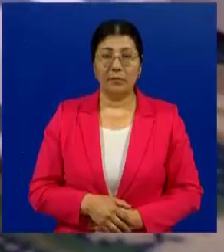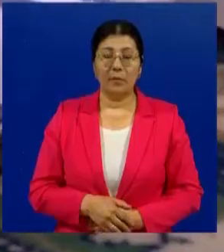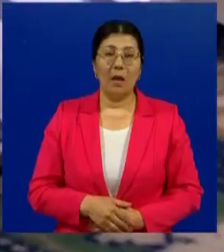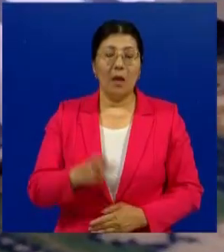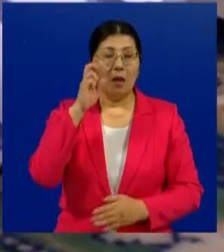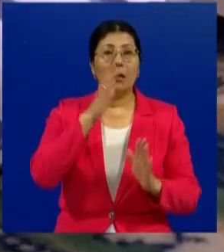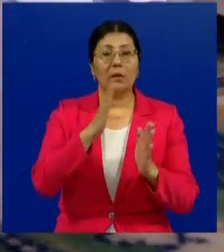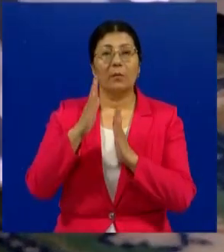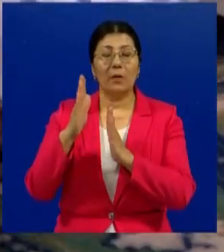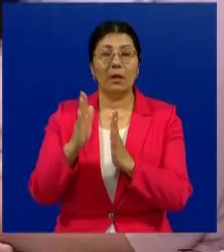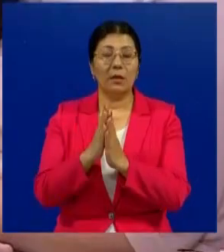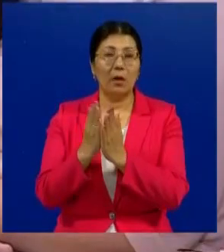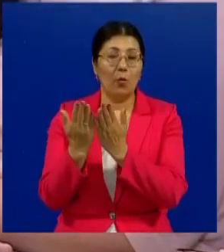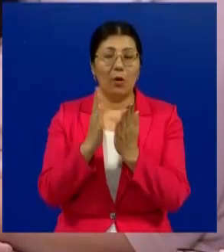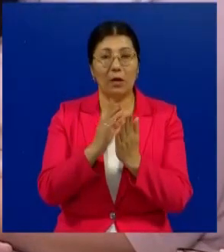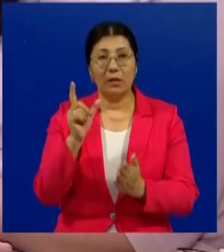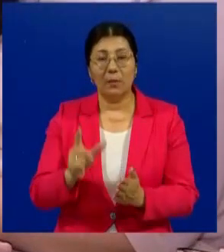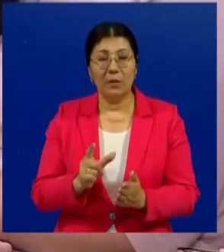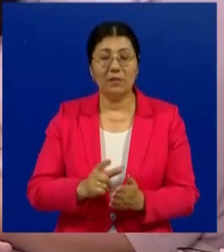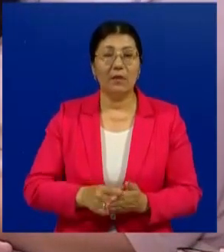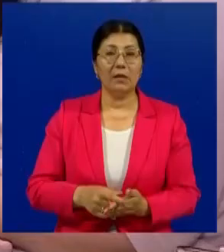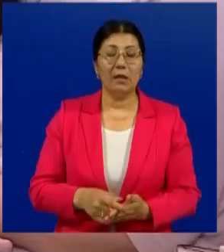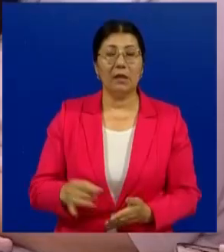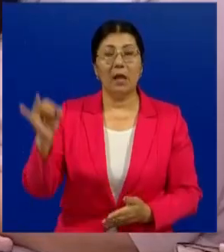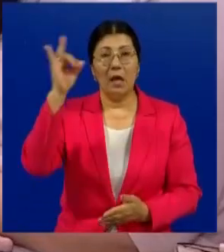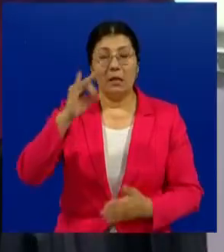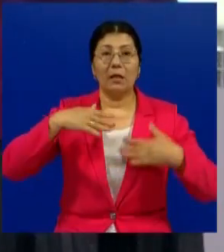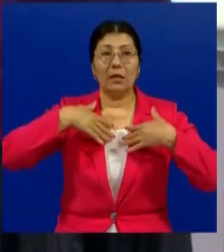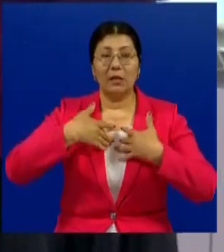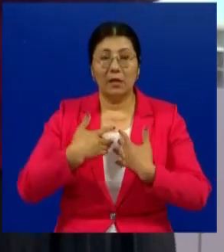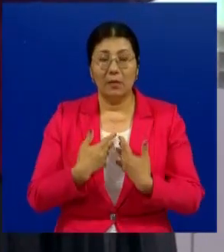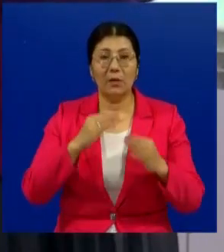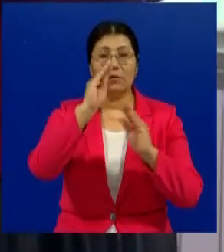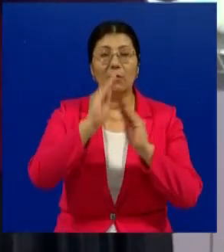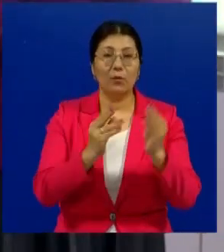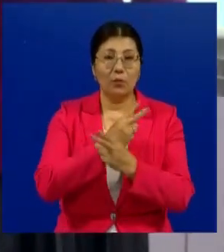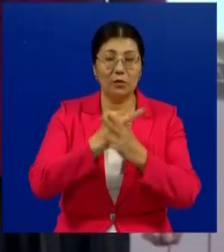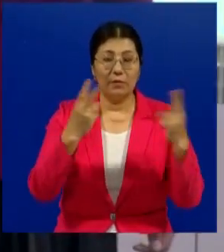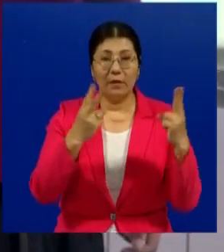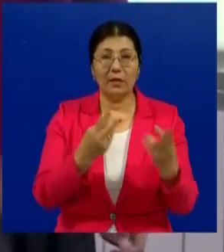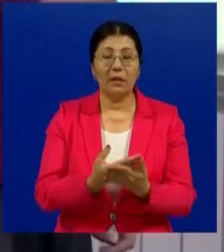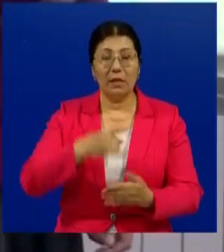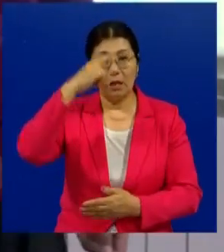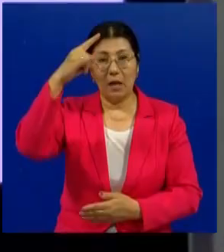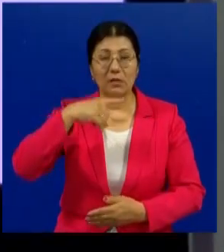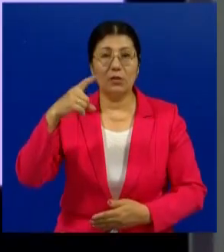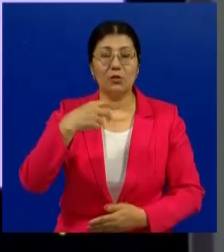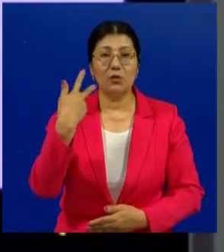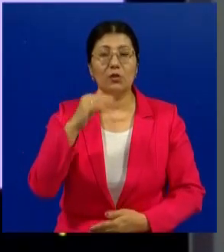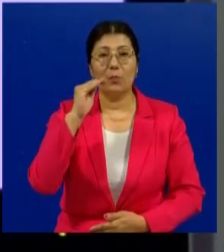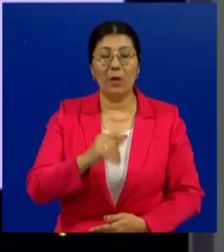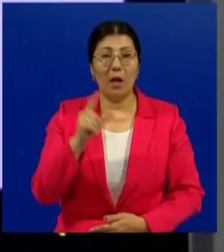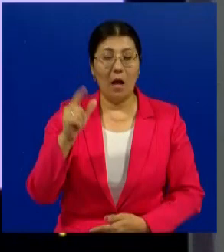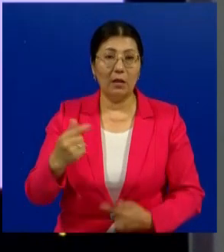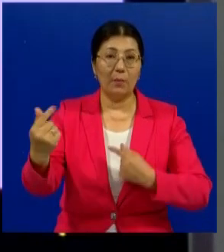Кітапхана оқырмандары мен шараға қатысушыларға ел басына төнген тарихи трагедия туралы қойылым ұсынылды. Деректерге сүйенсек, Қазақстанда 103 мың адам